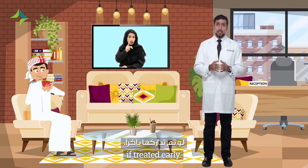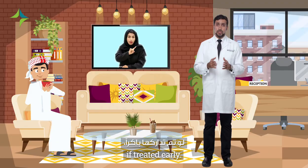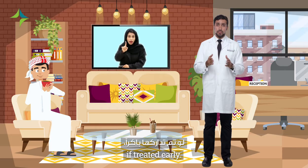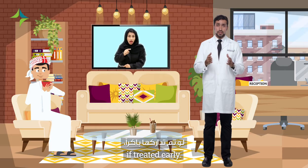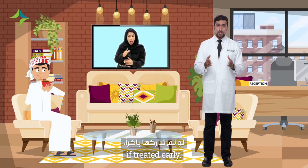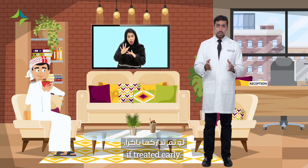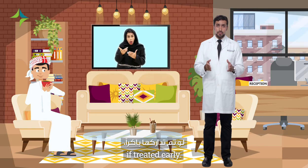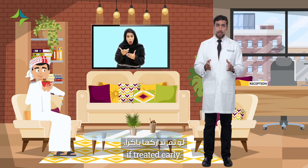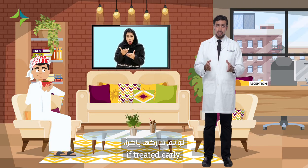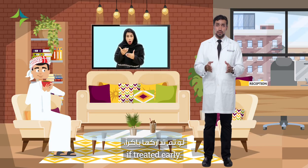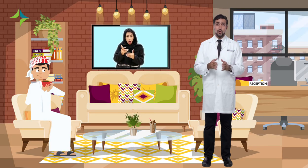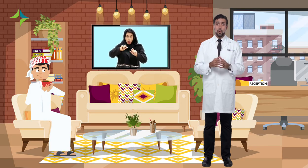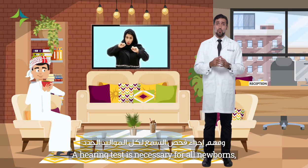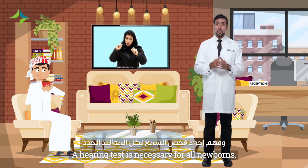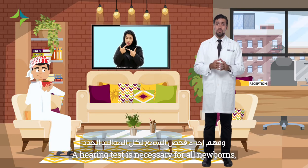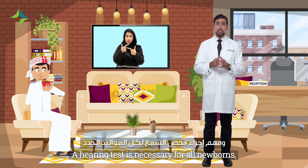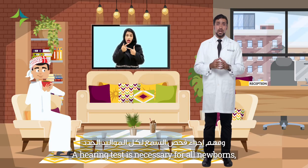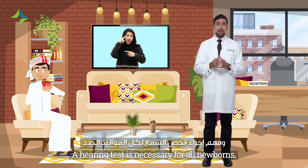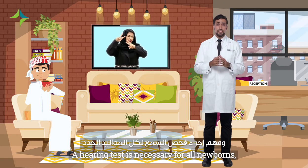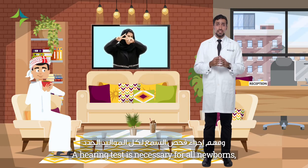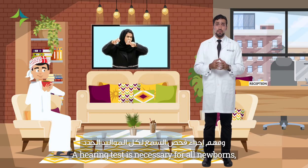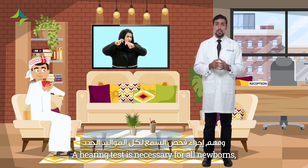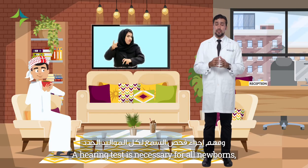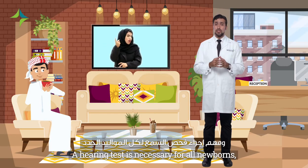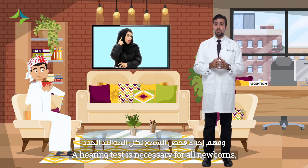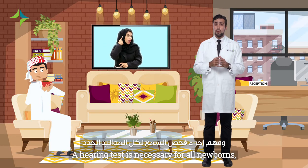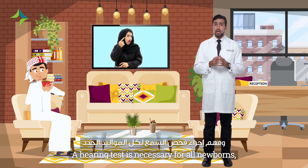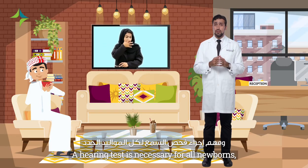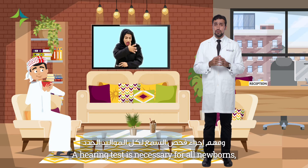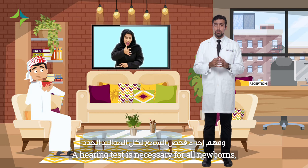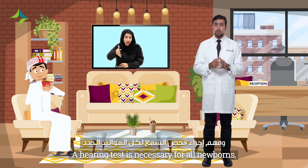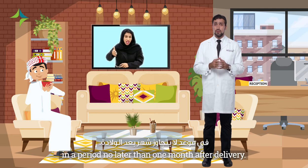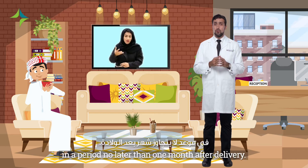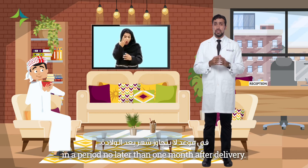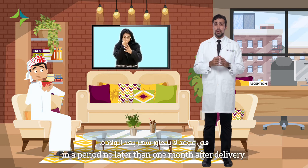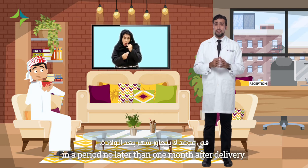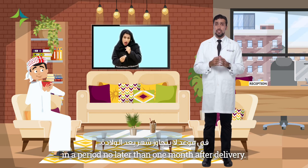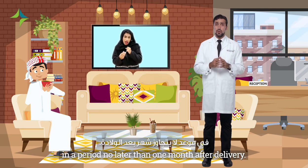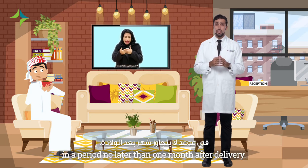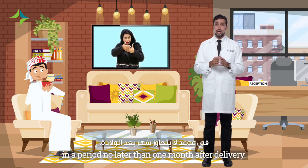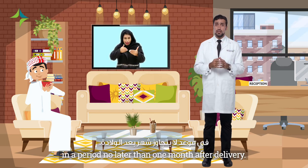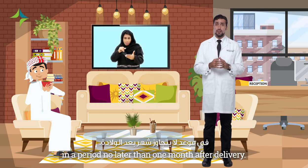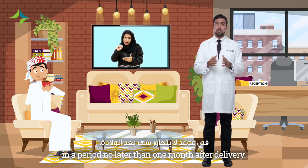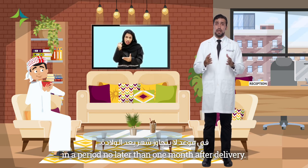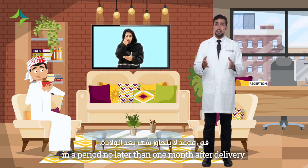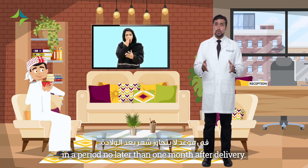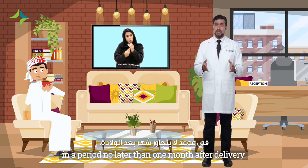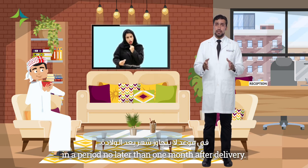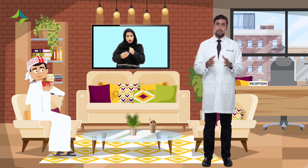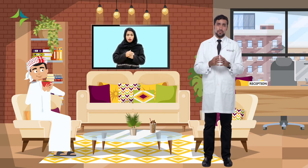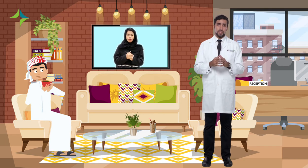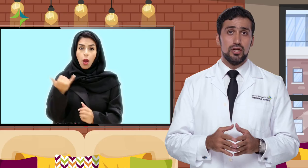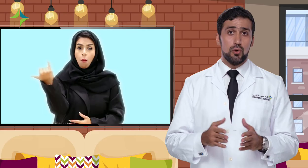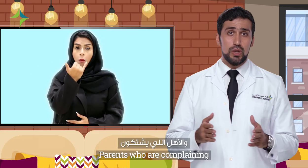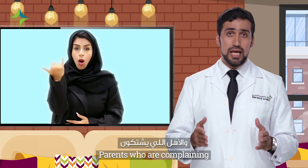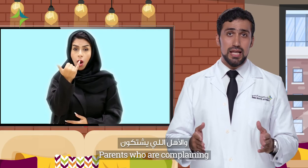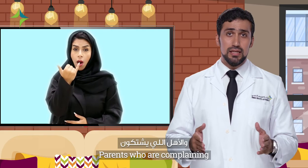لو تم تداركها باكراً ومهم إجراء فحص السمع لكل المواليد الجدد في موعد لا يتجاوز شهر بعد الولاد